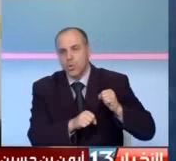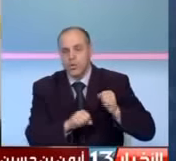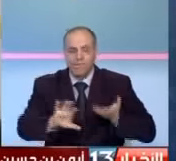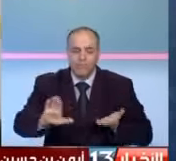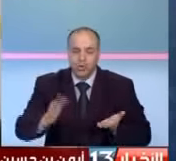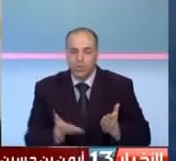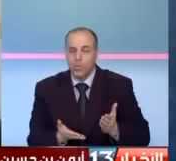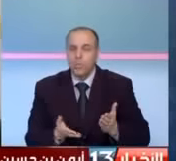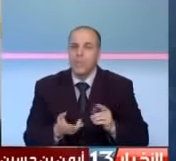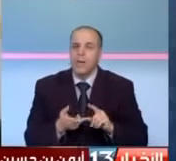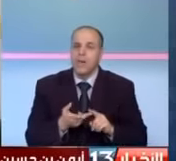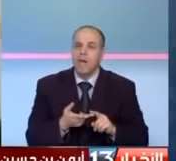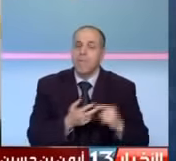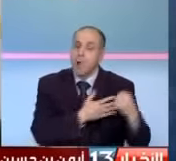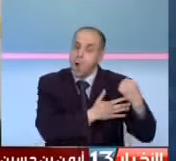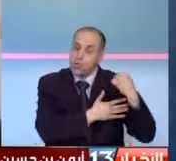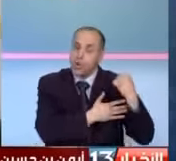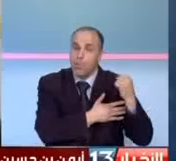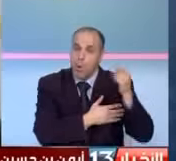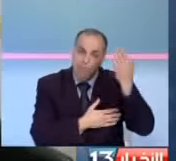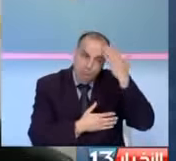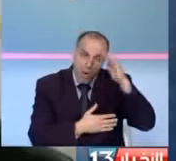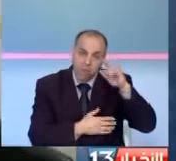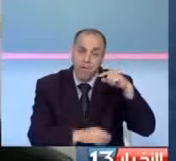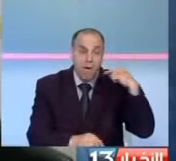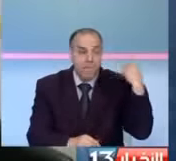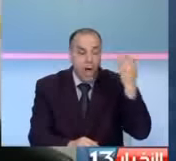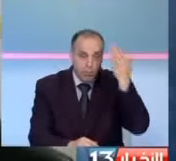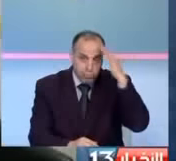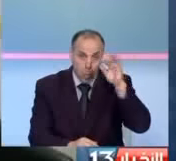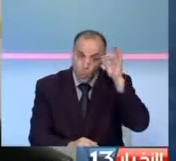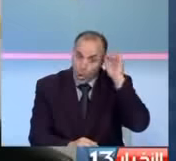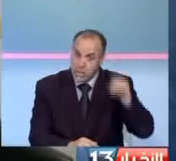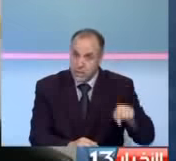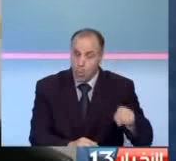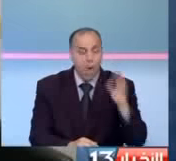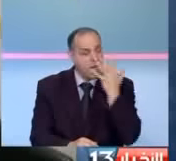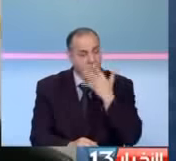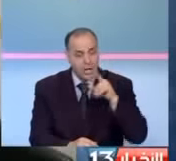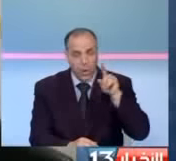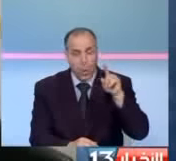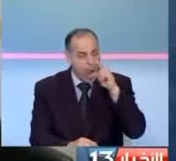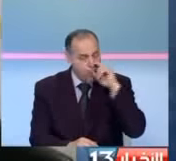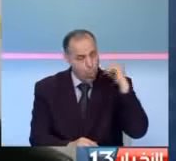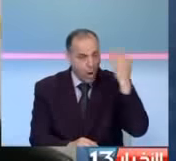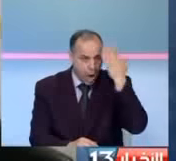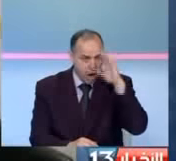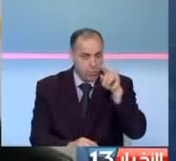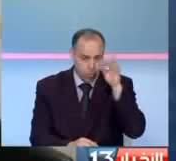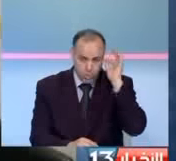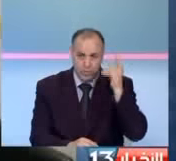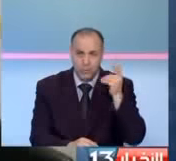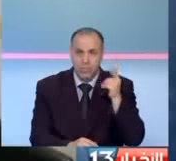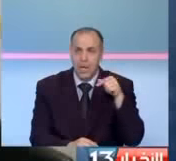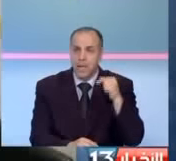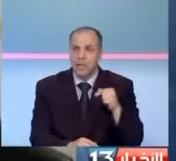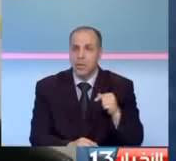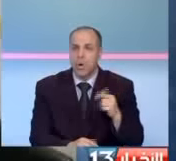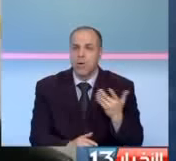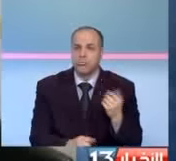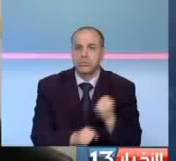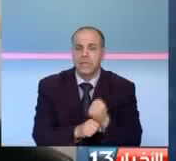الجيدو، معناها دي شامبيون معناها معروفين على مستوى عالمي على مستوى افريقي عربي. دونك قاعده تو نخلقوا